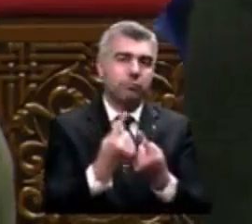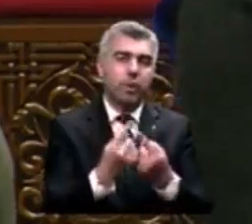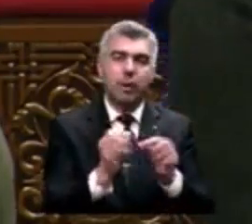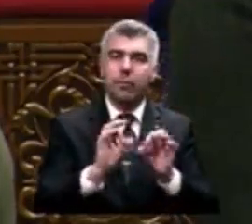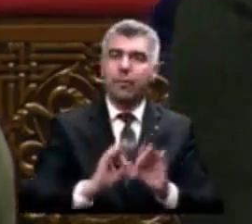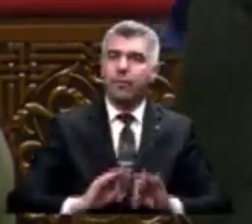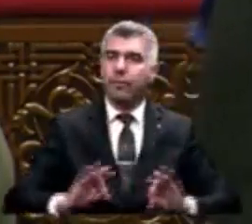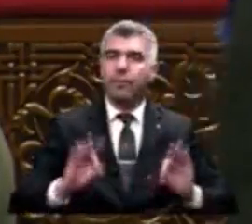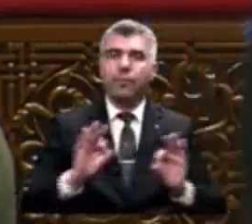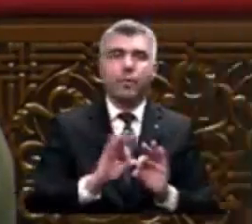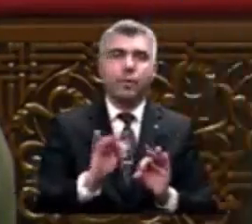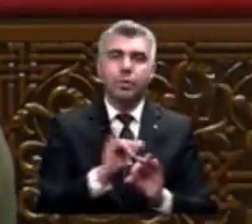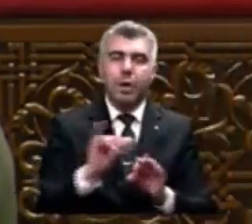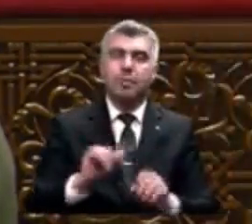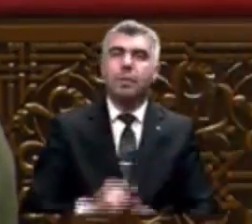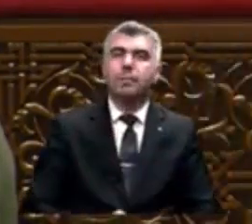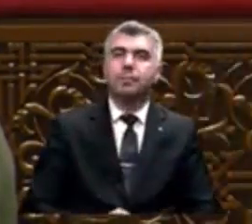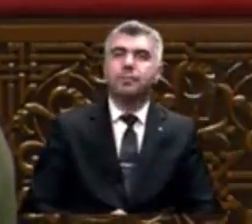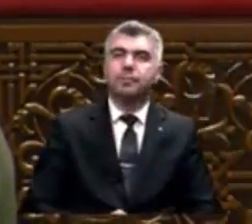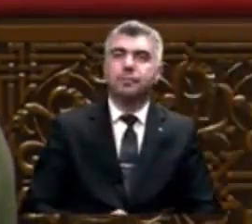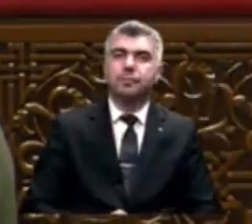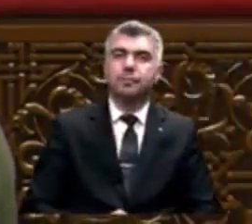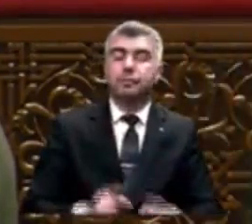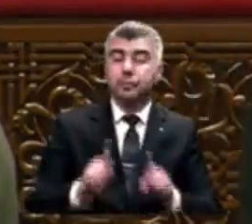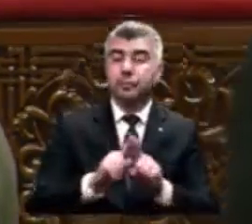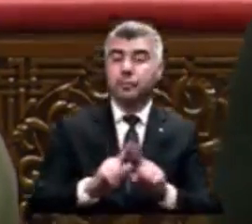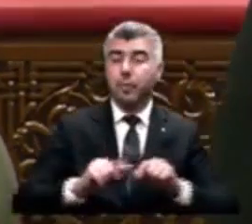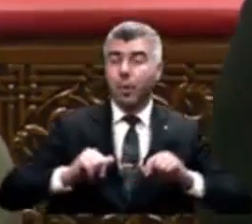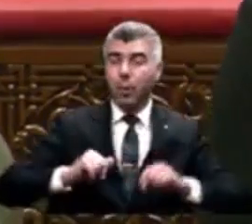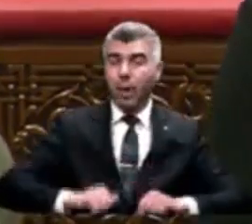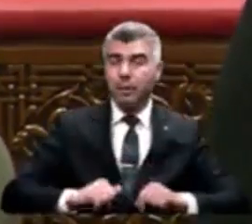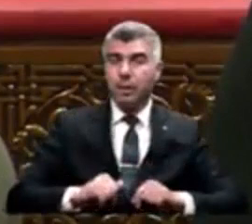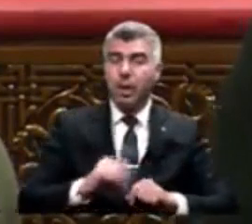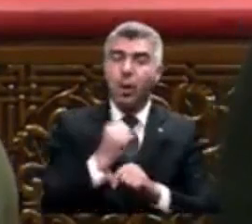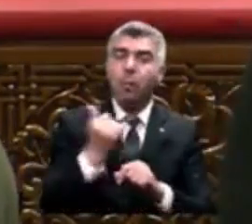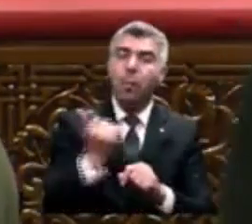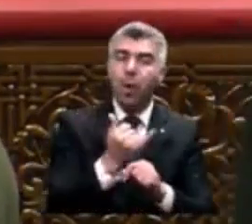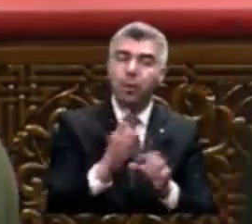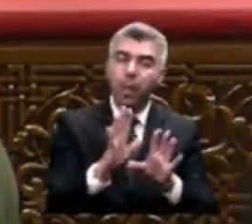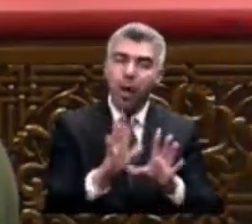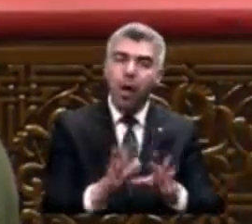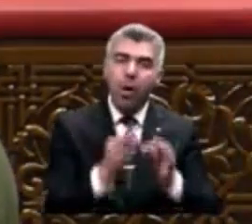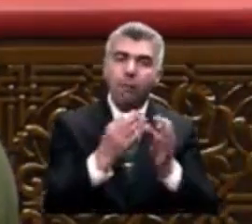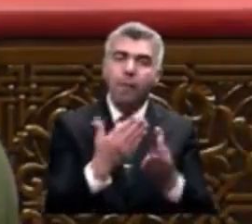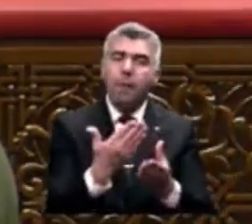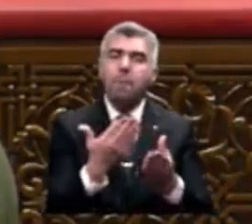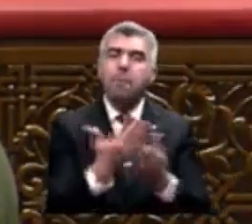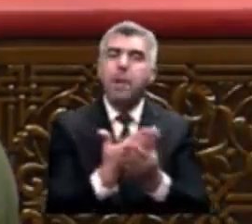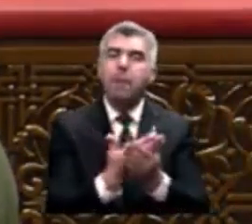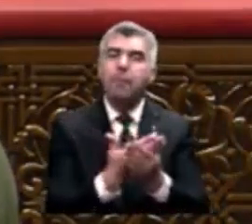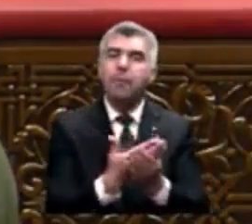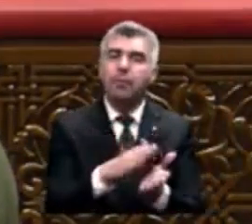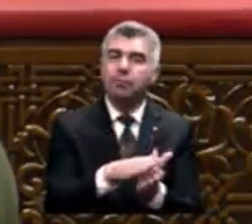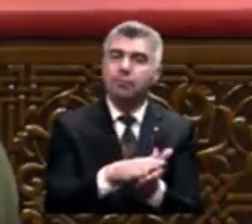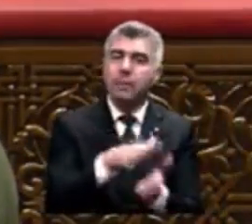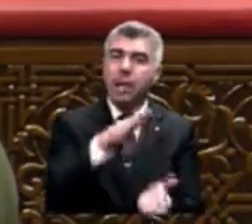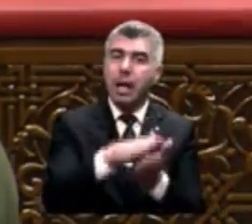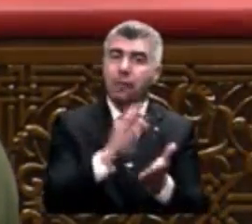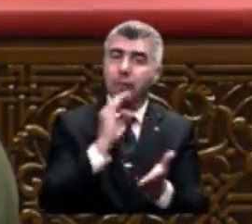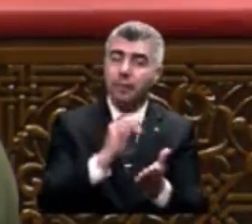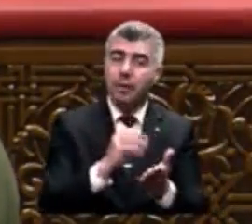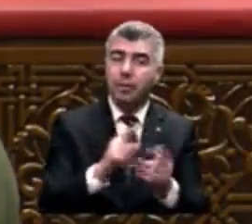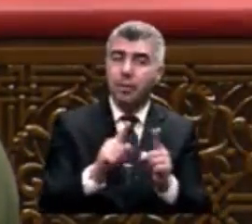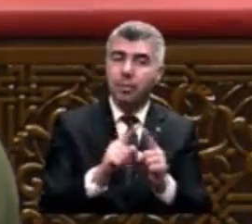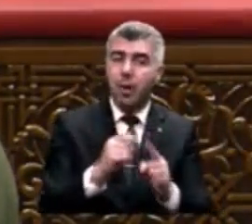عن الطابع الإجرائي. سيد الوزير، ختاما ندعوكم إلى حل فوري لكل الملفات العالقة والتي لا تقتصر على